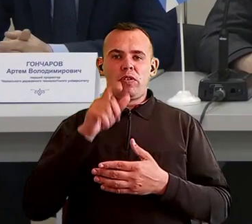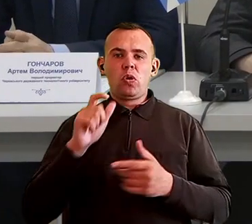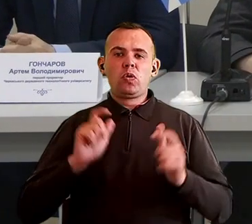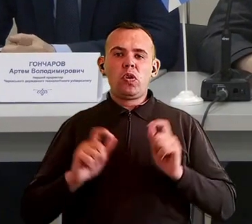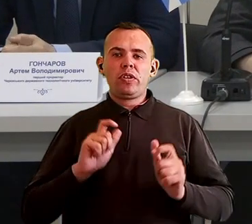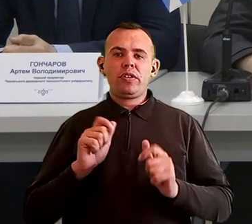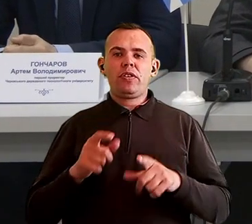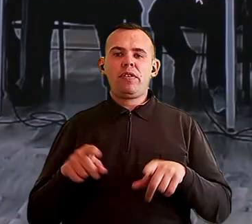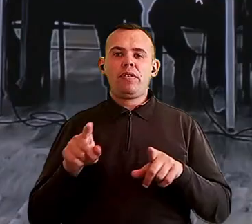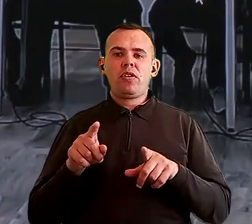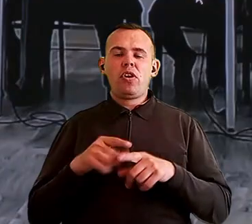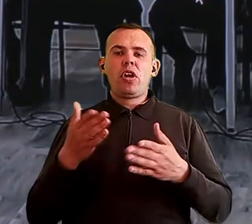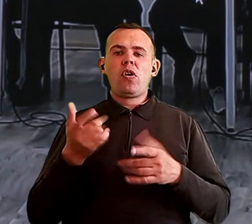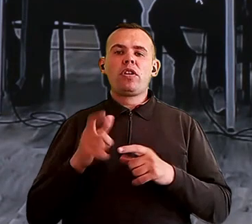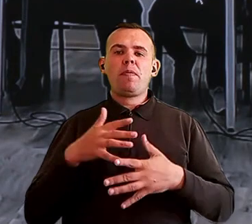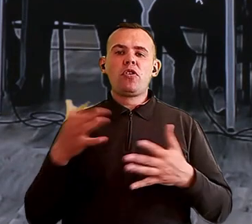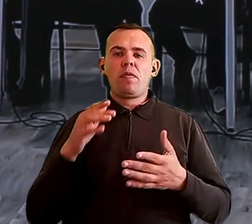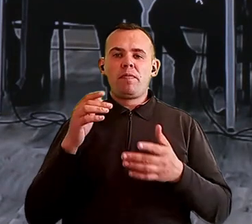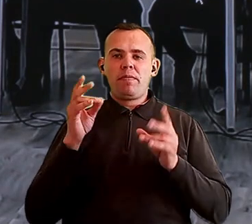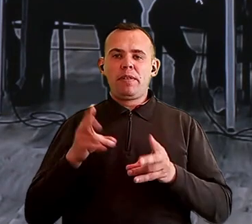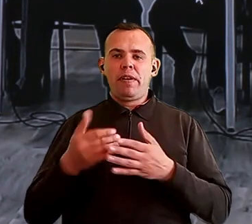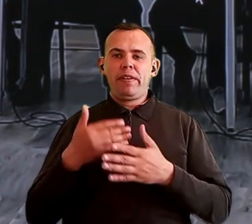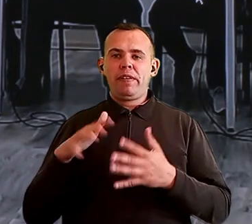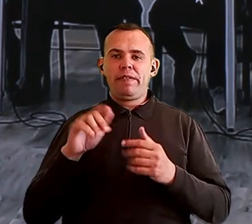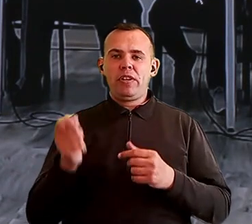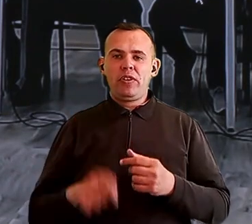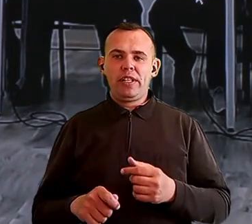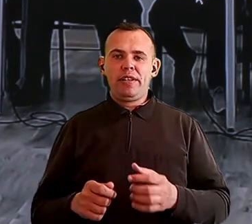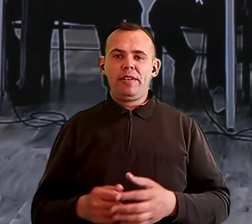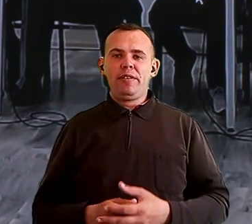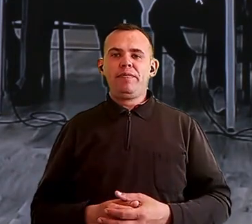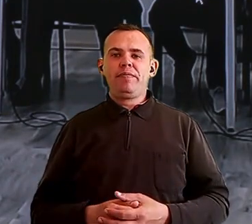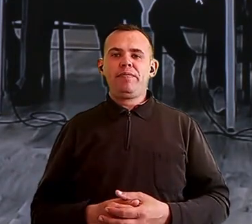найбільше потерпають від війни. Ми оголені, і ми дуже